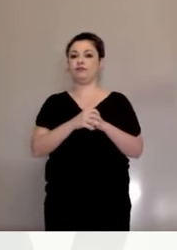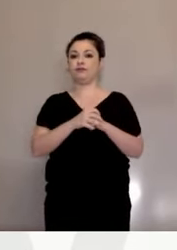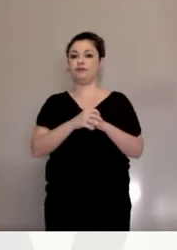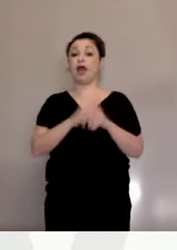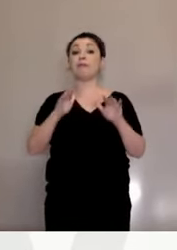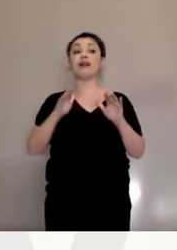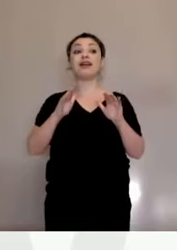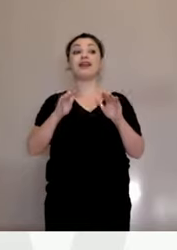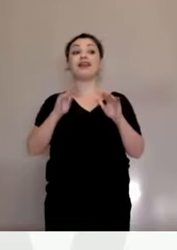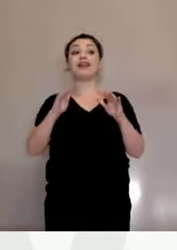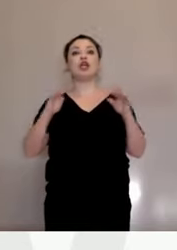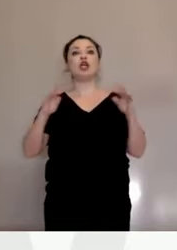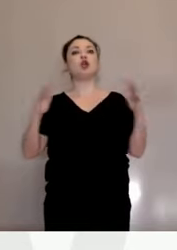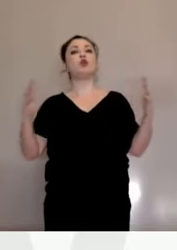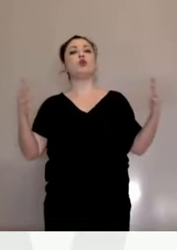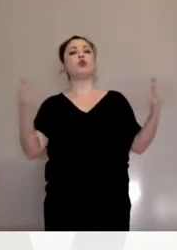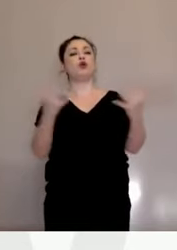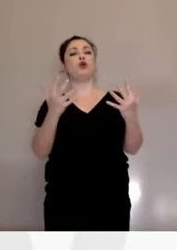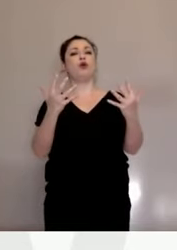il tutto è mai